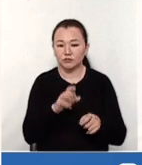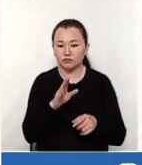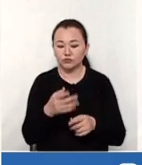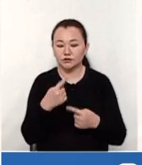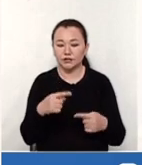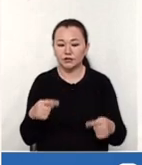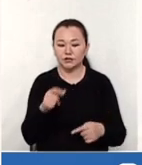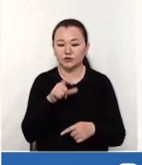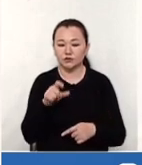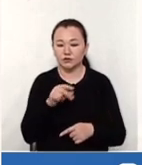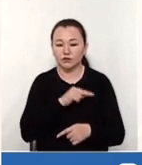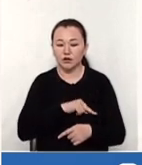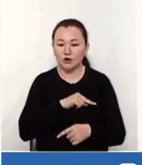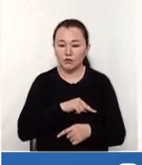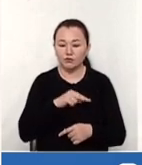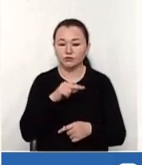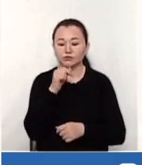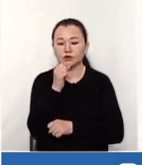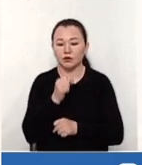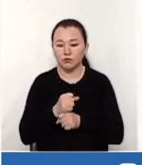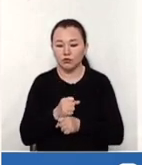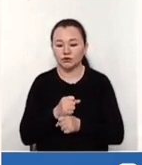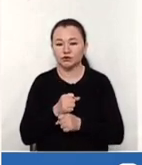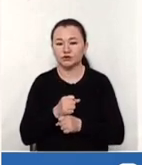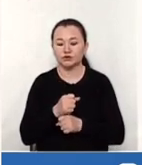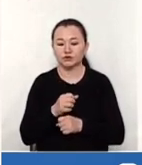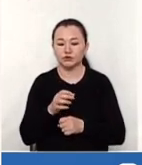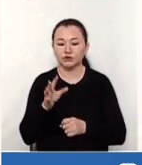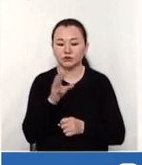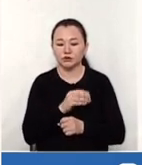кейбір азамат жұмыскерлер